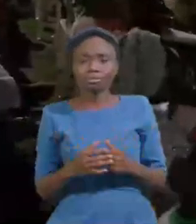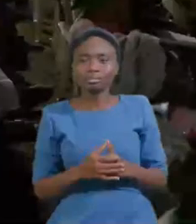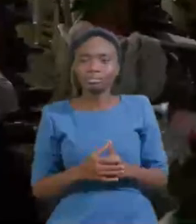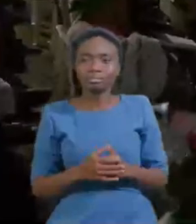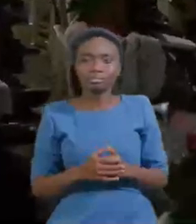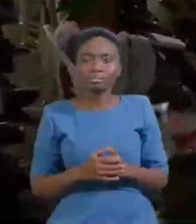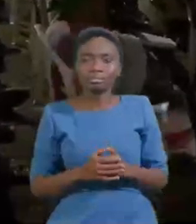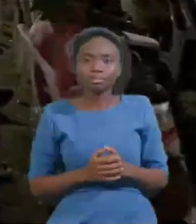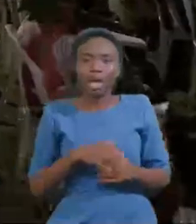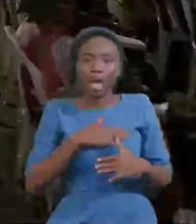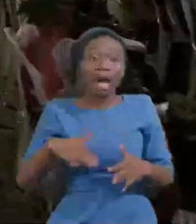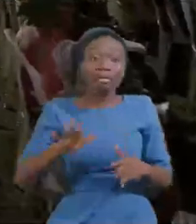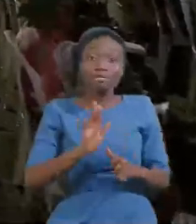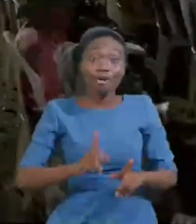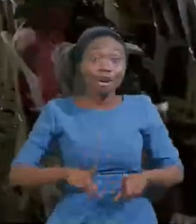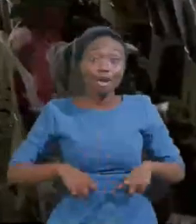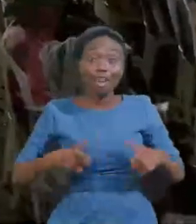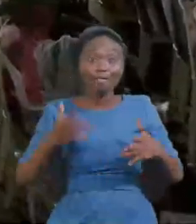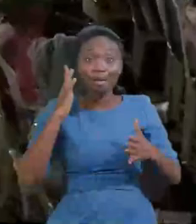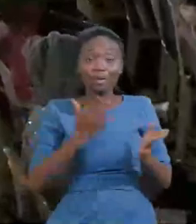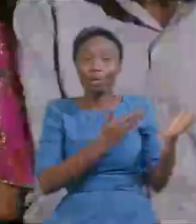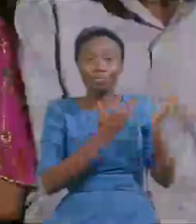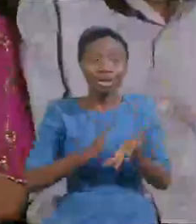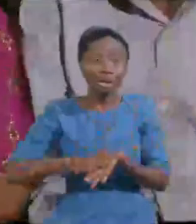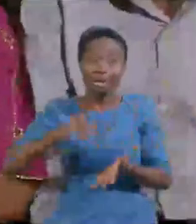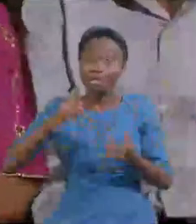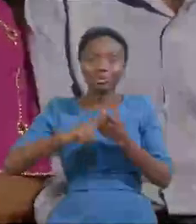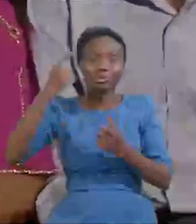La paix de Dieu vient dans ton cœur maintenant.